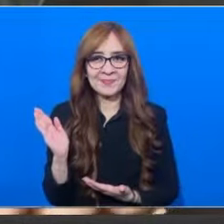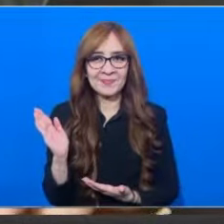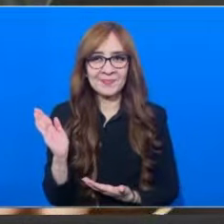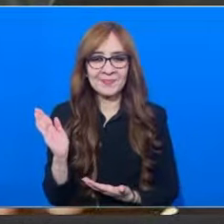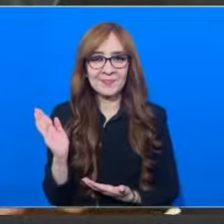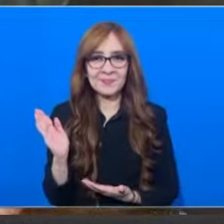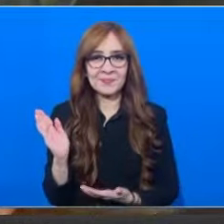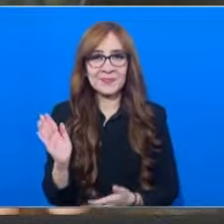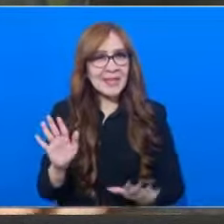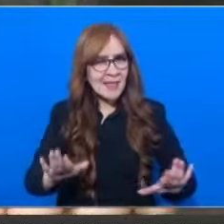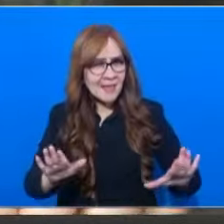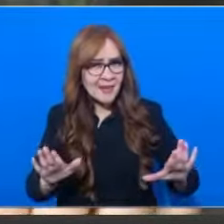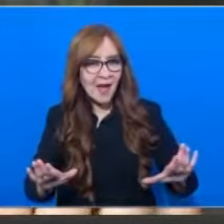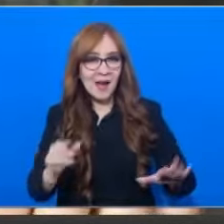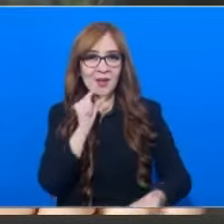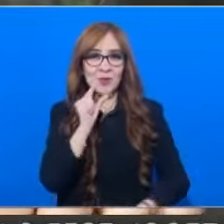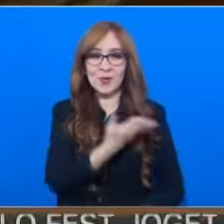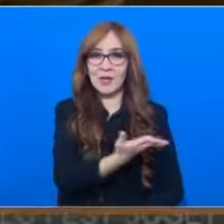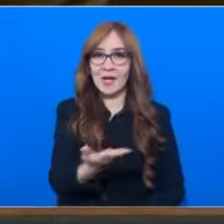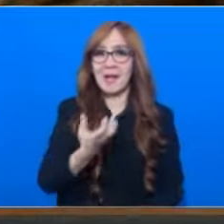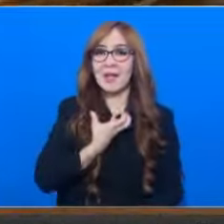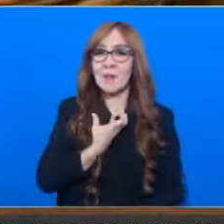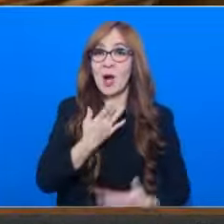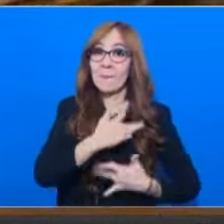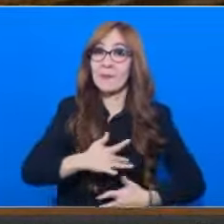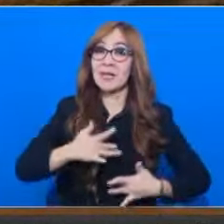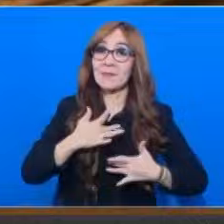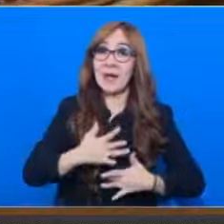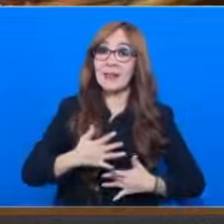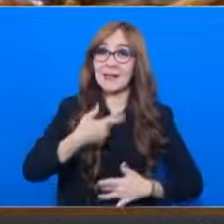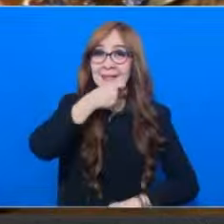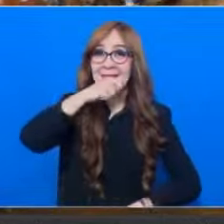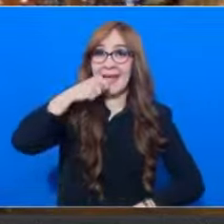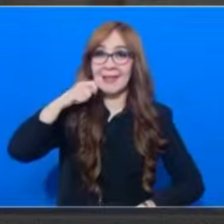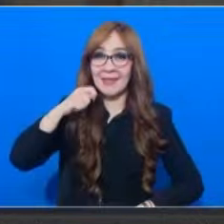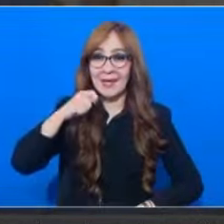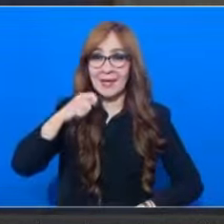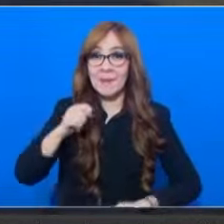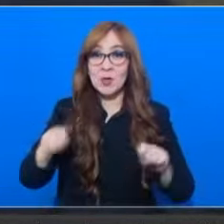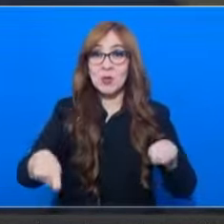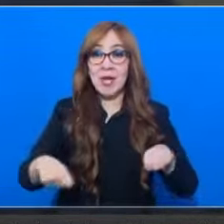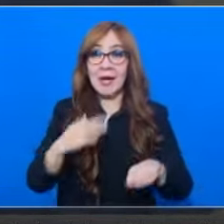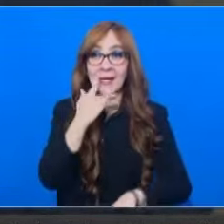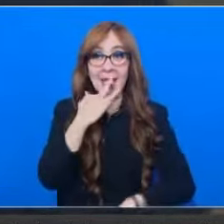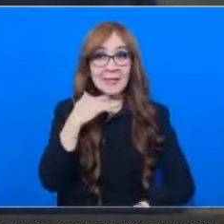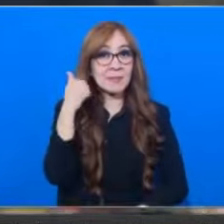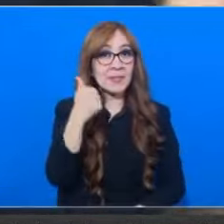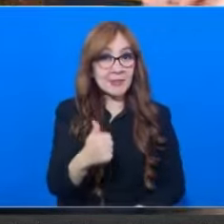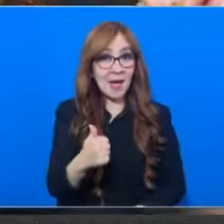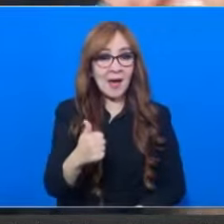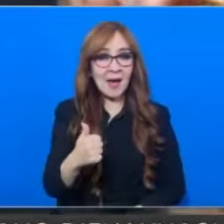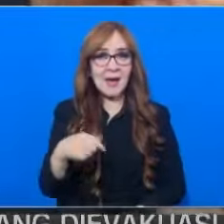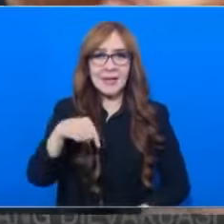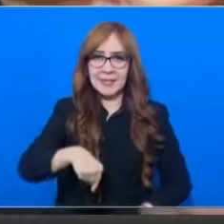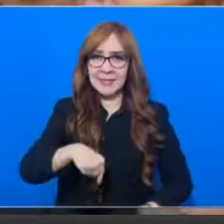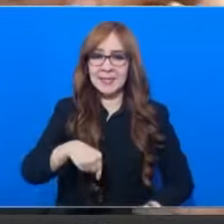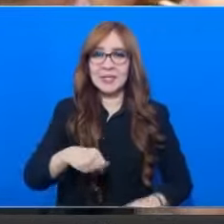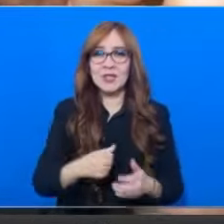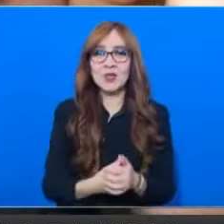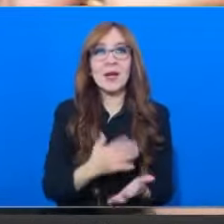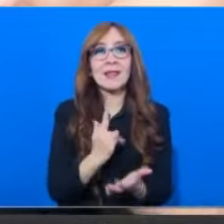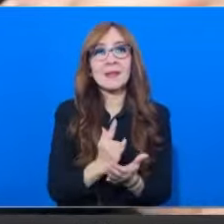Eits, tenang. Bagi Anda yang ingin menikmati sate maranggi dengan nasi, masih bisa. Warung nasi ini juga menyediakan nasi kuning sebagai pendamping